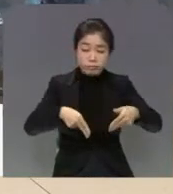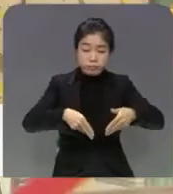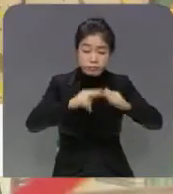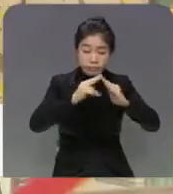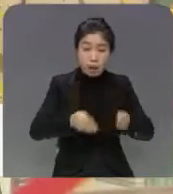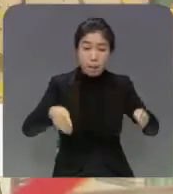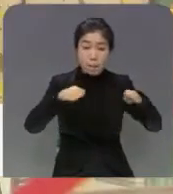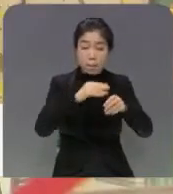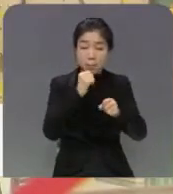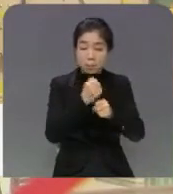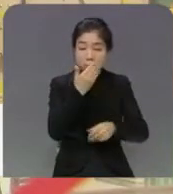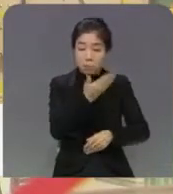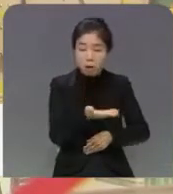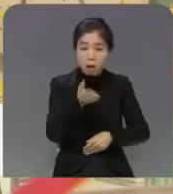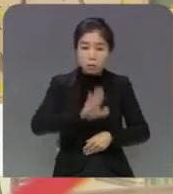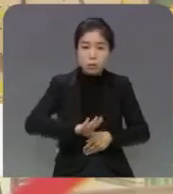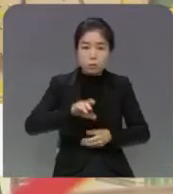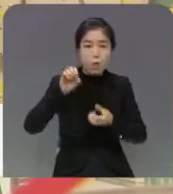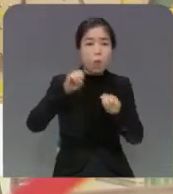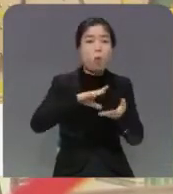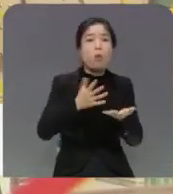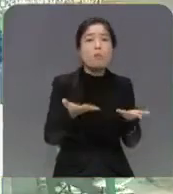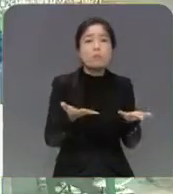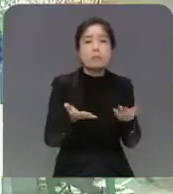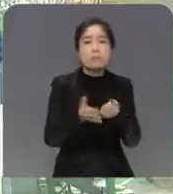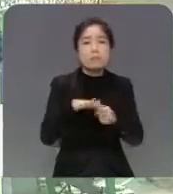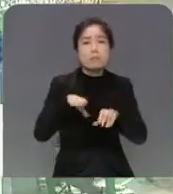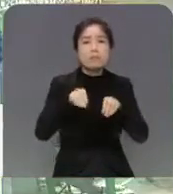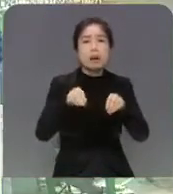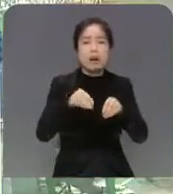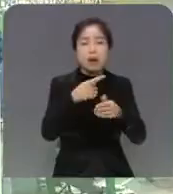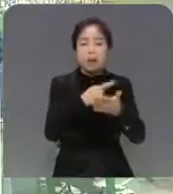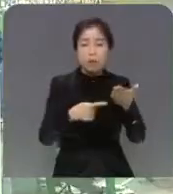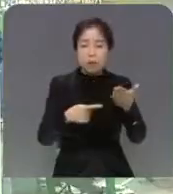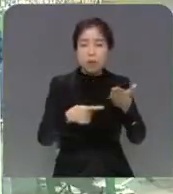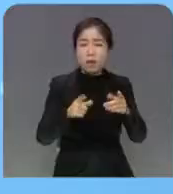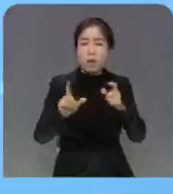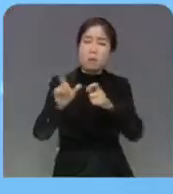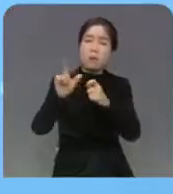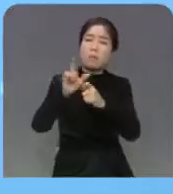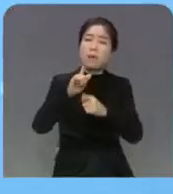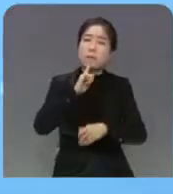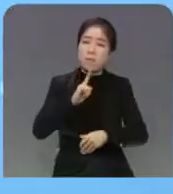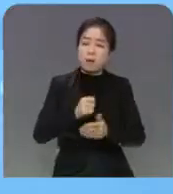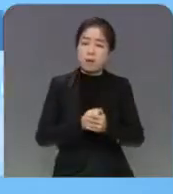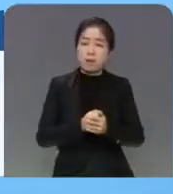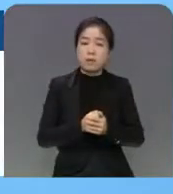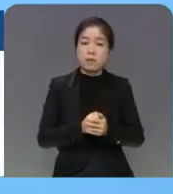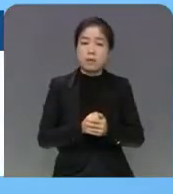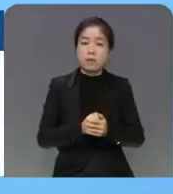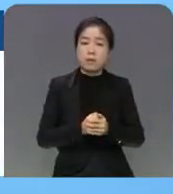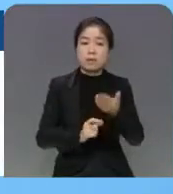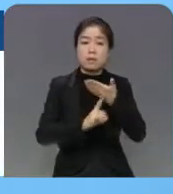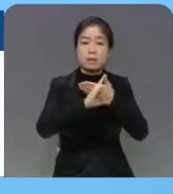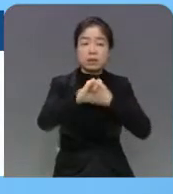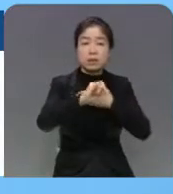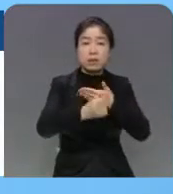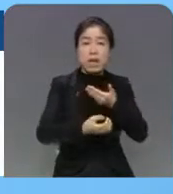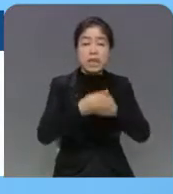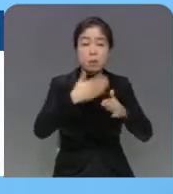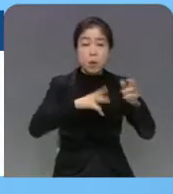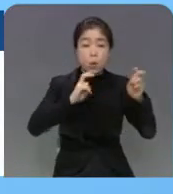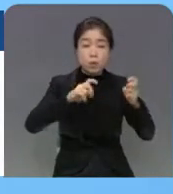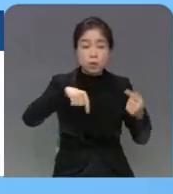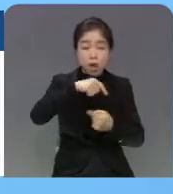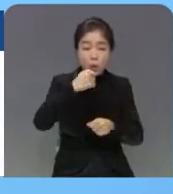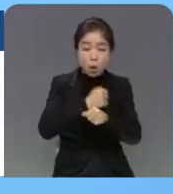만들었지만 공급처를 잃어 멈춰서면서 손실이 쌓이고 있다는 겁니다. 지역 난방공사가 가동하느냐 안 하느냐 그